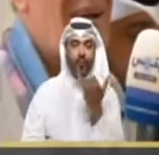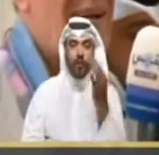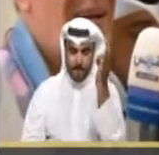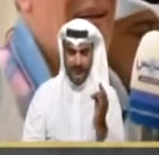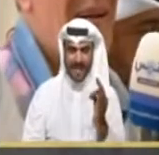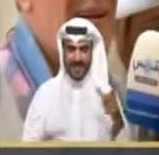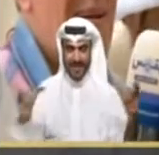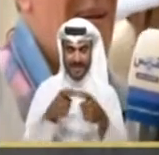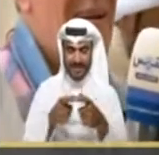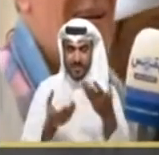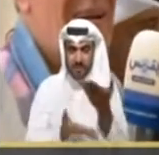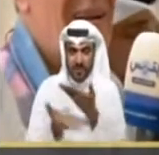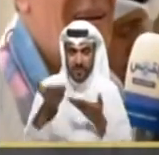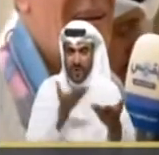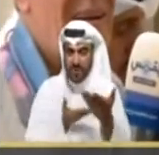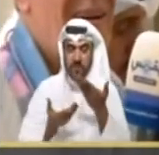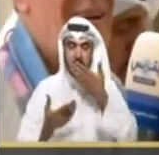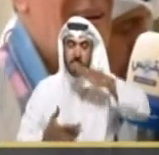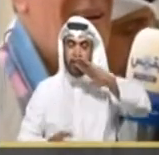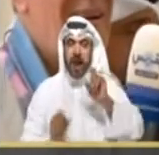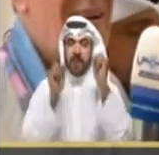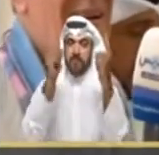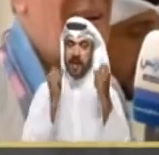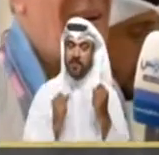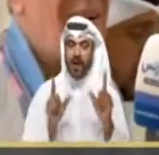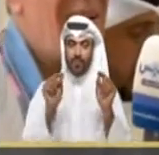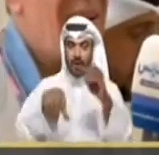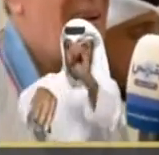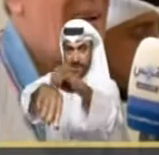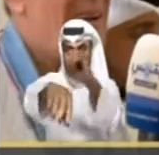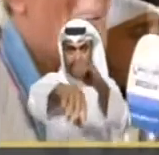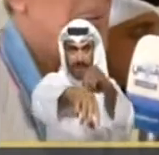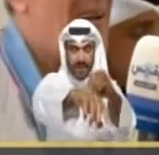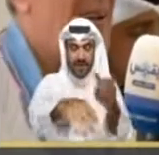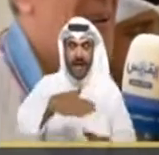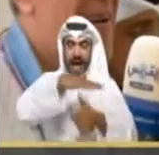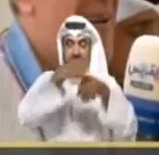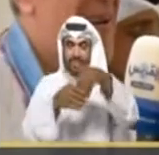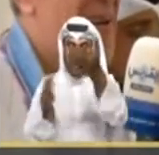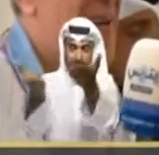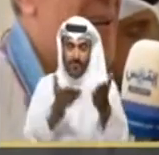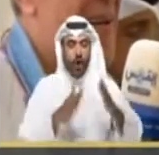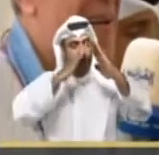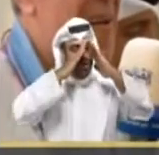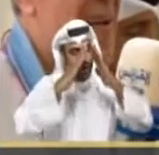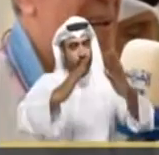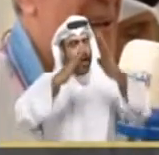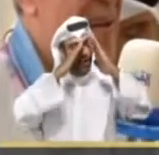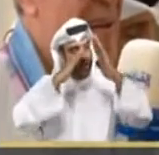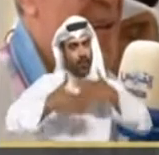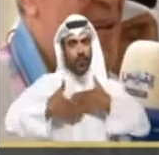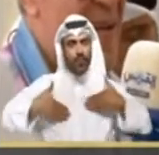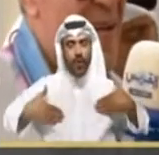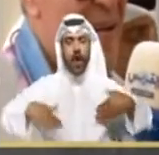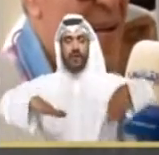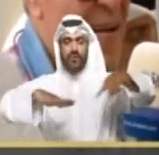خاصة أن لا يوجد أي إجراء لائحي يمكننا من الاجتماع سوى دعوة من الرئيس. وأشكر أخواني مكتب المجلس الذين عرضت